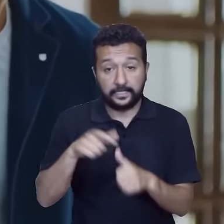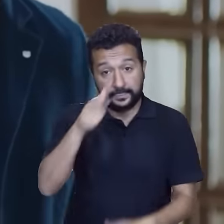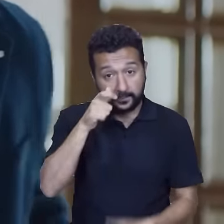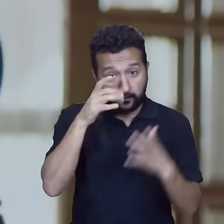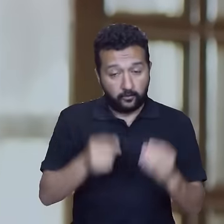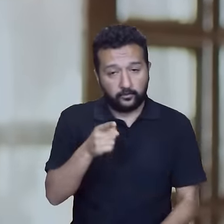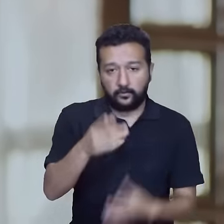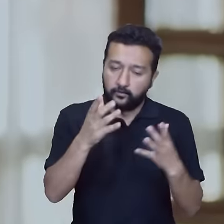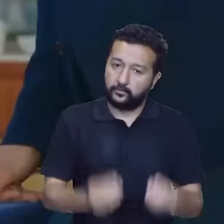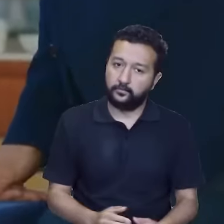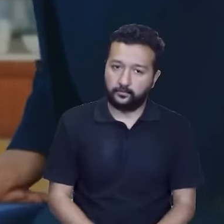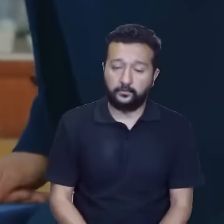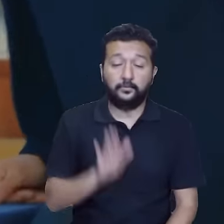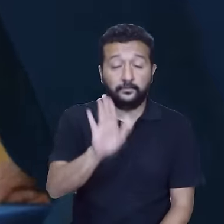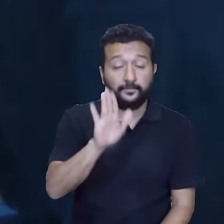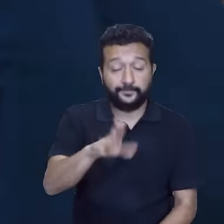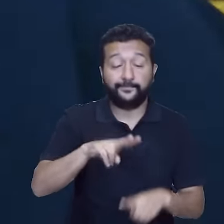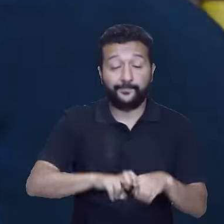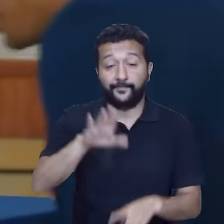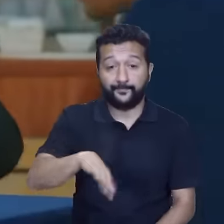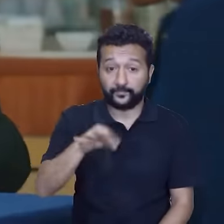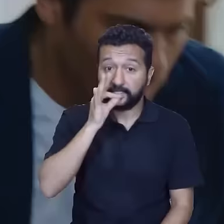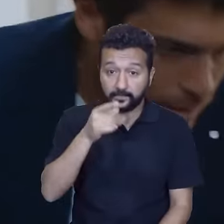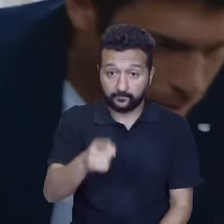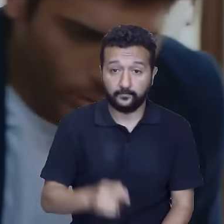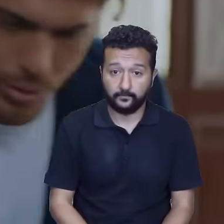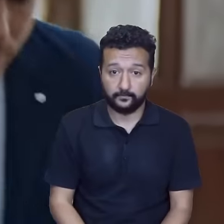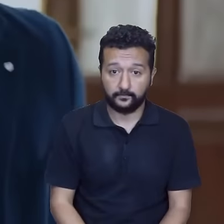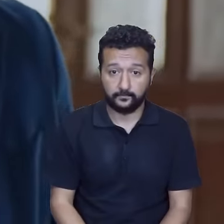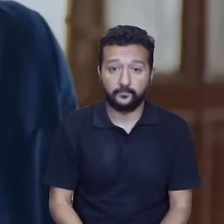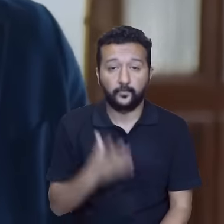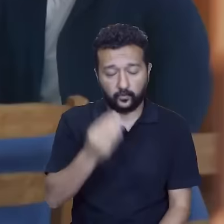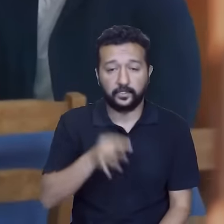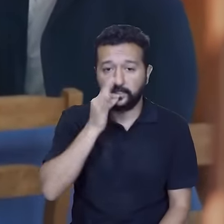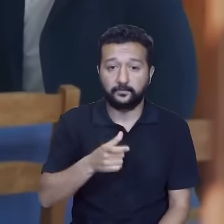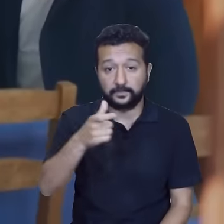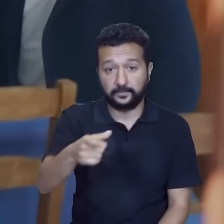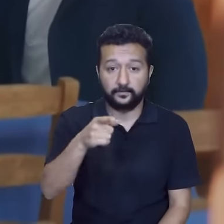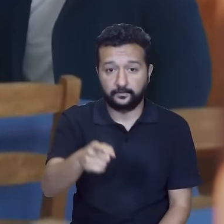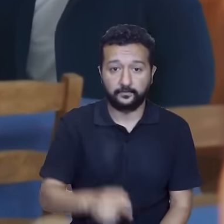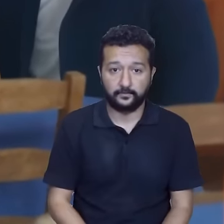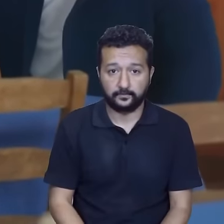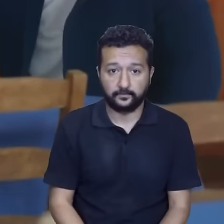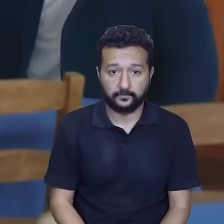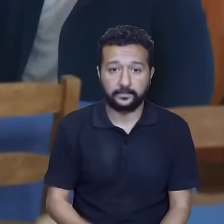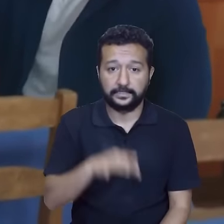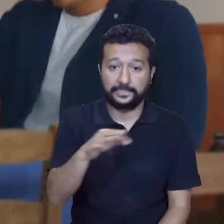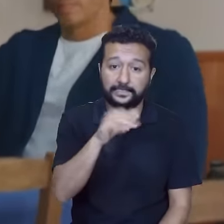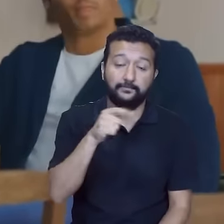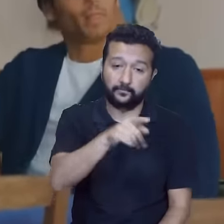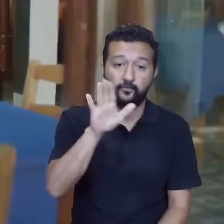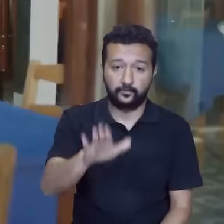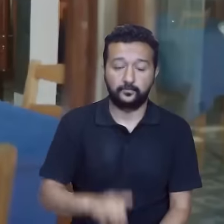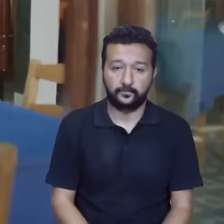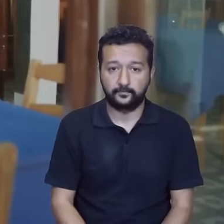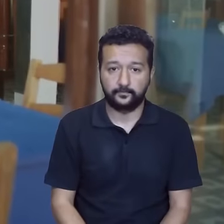daha dikkatli ol, ne olur ya. Tamam tamam, otur. Çay içer misin? Dur abi, içerim. Ah, sen şimdi. Kaşık almışım, dur